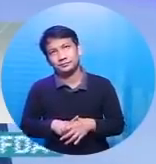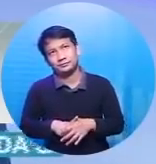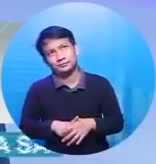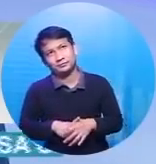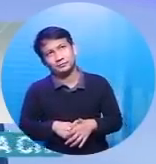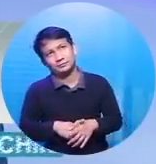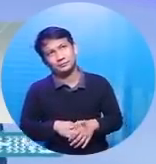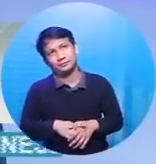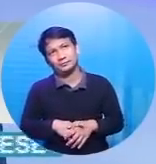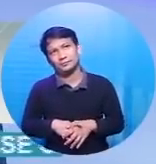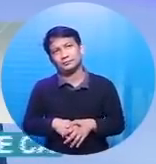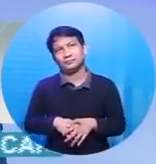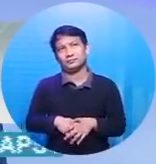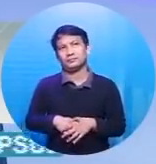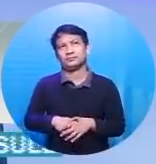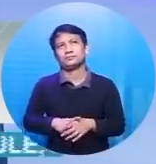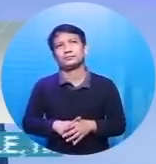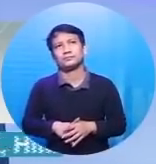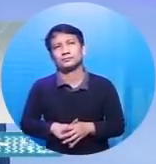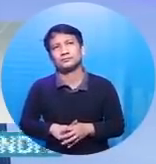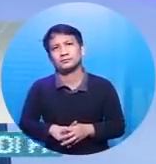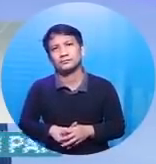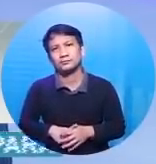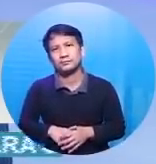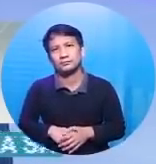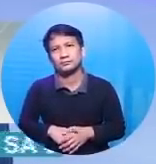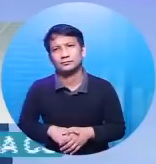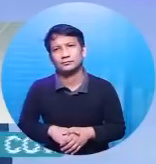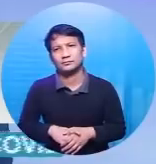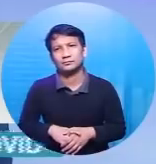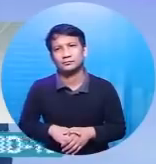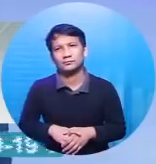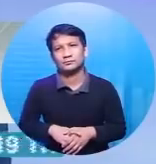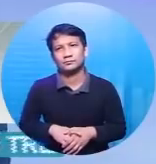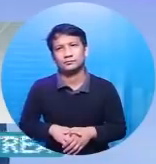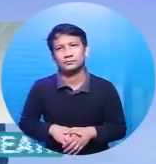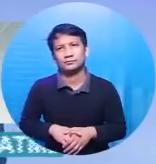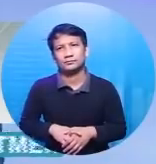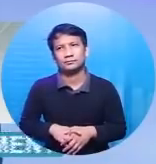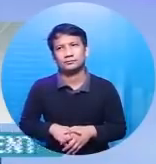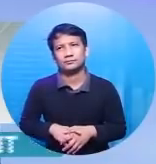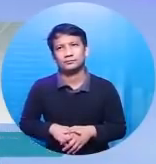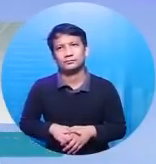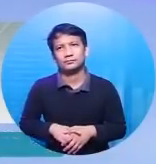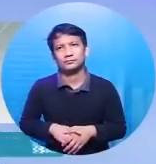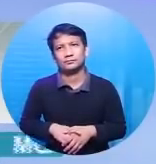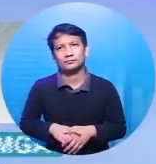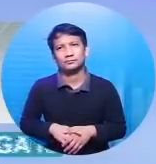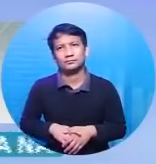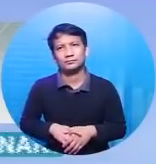talaga. Farmer. Farmer siya. Farmer. Farmer. Bayaning farmer.